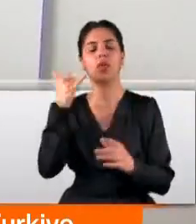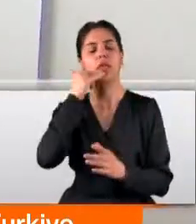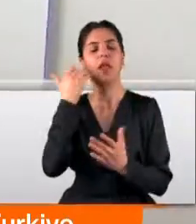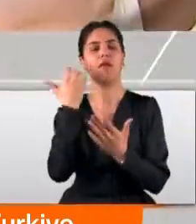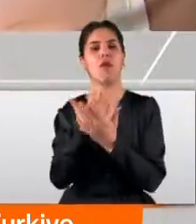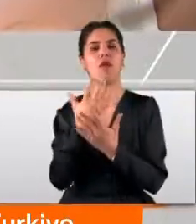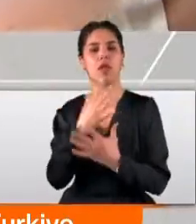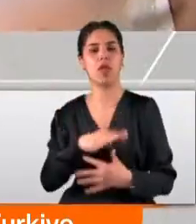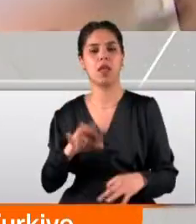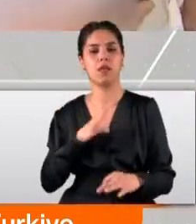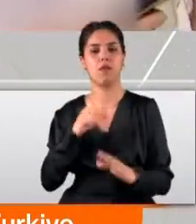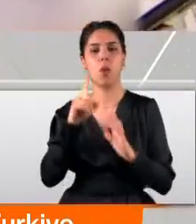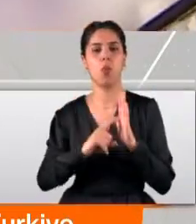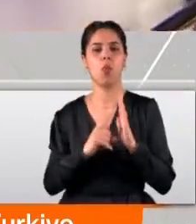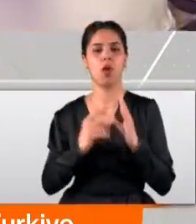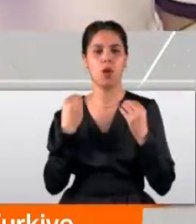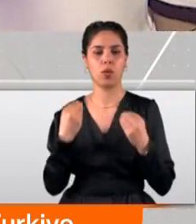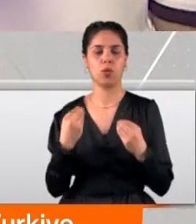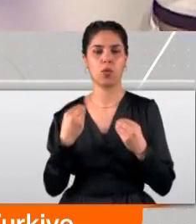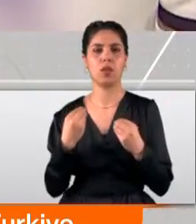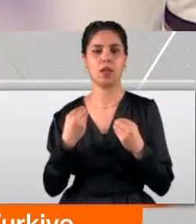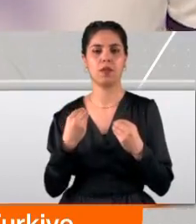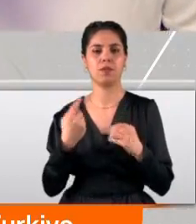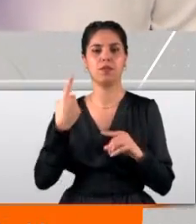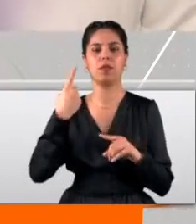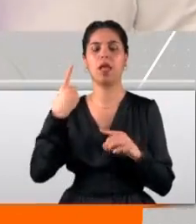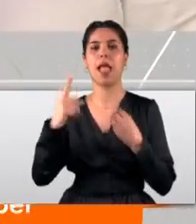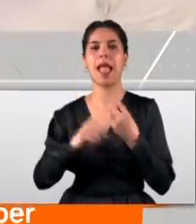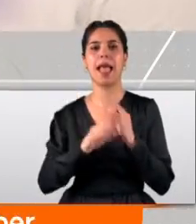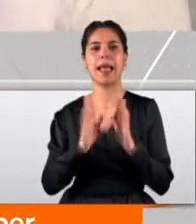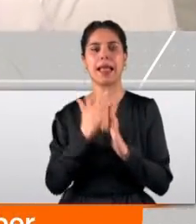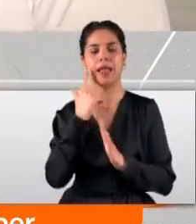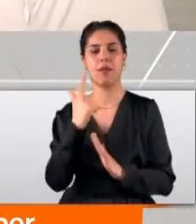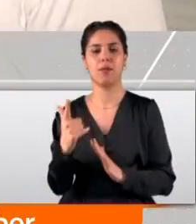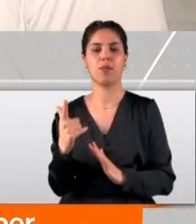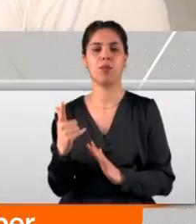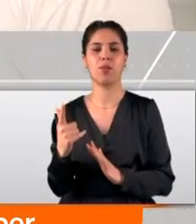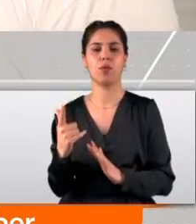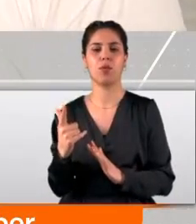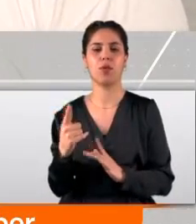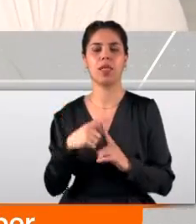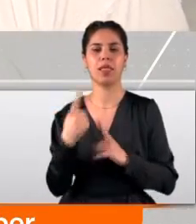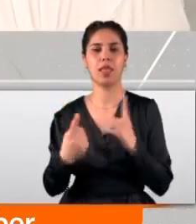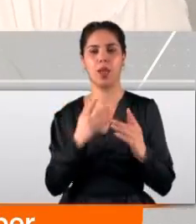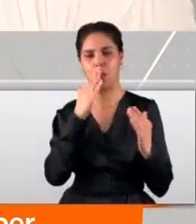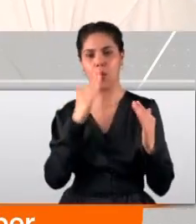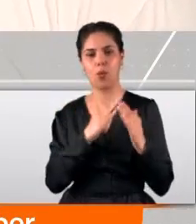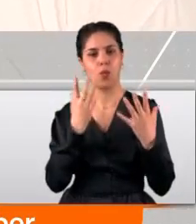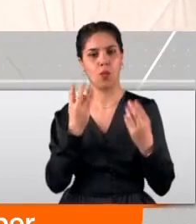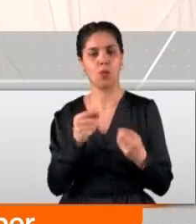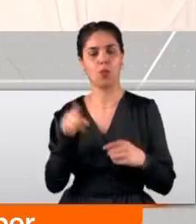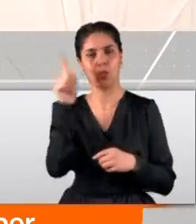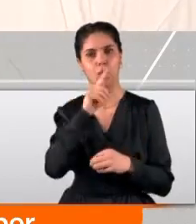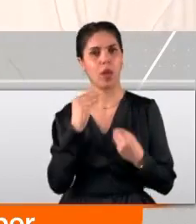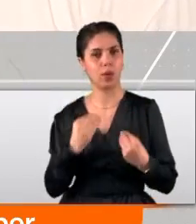telefonuna taşıdı güzel bir uygulama olmuş yani böyle e-kitap tarzında daha dijitallere dönük bir platform olmuş bu